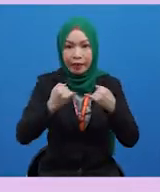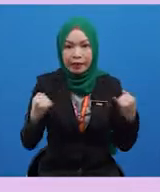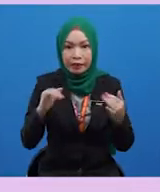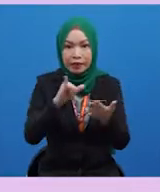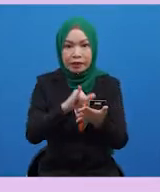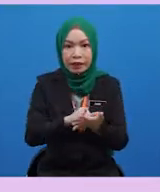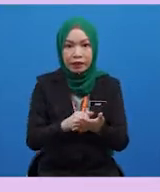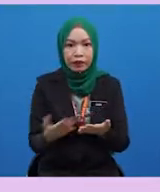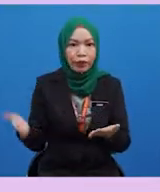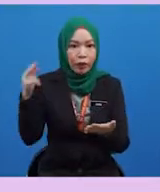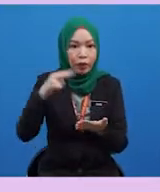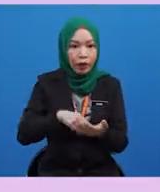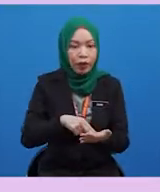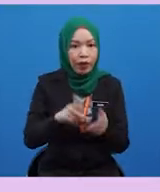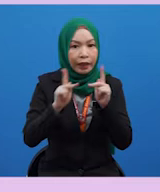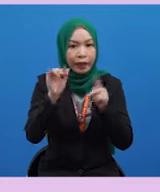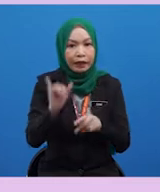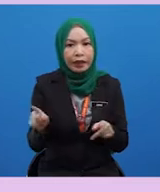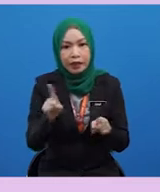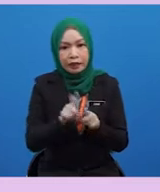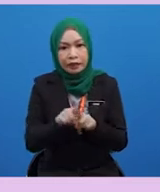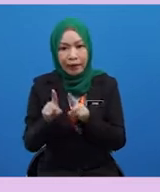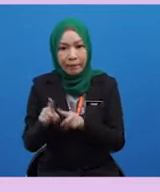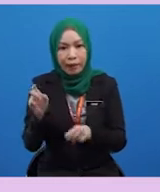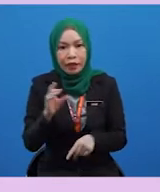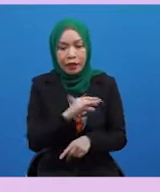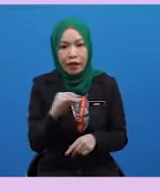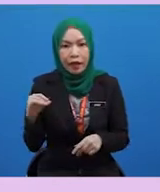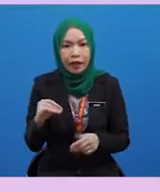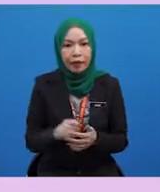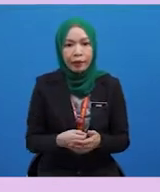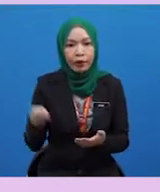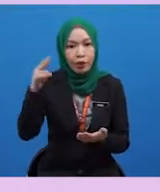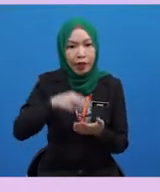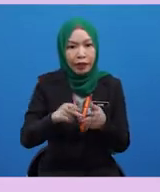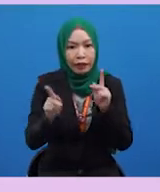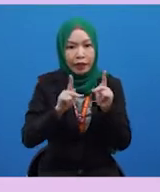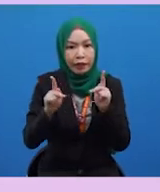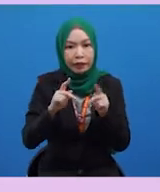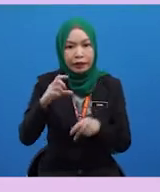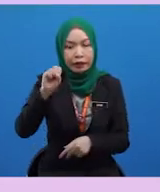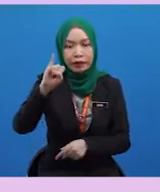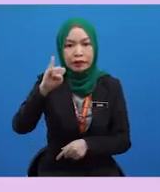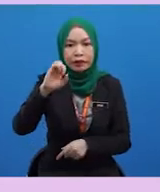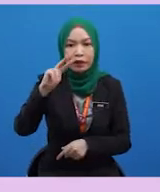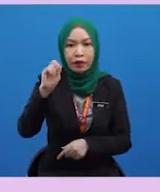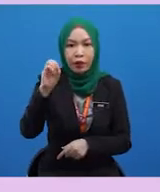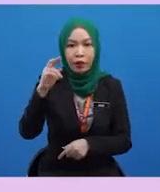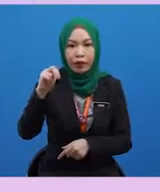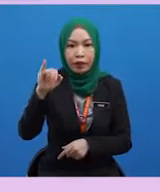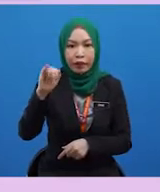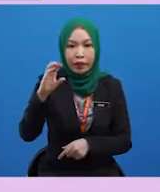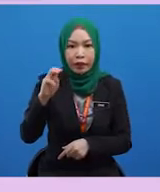pengulangan kata yang sama, pengulangan kata bersinonim, pengulangan kata berhiponim